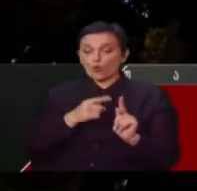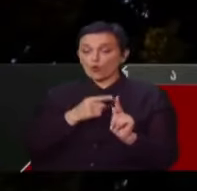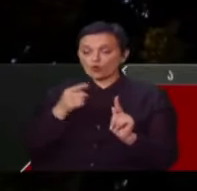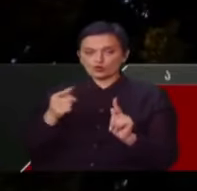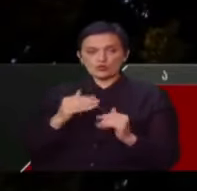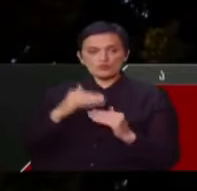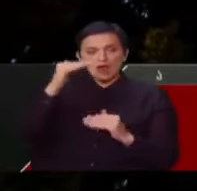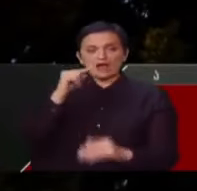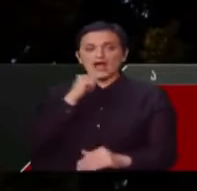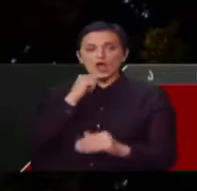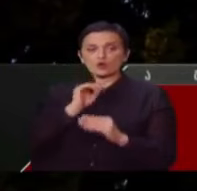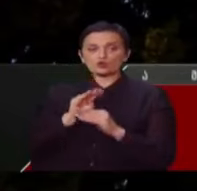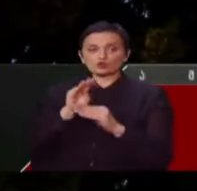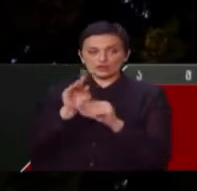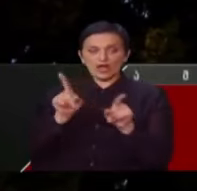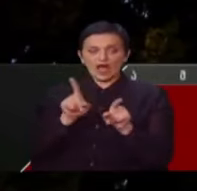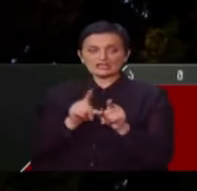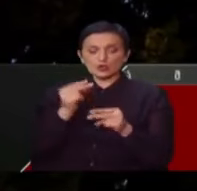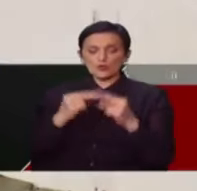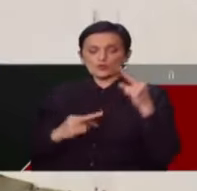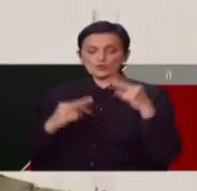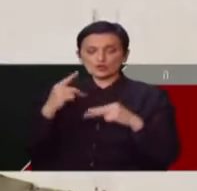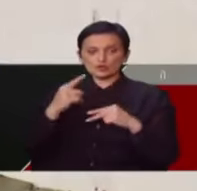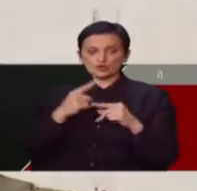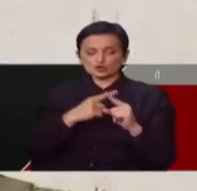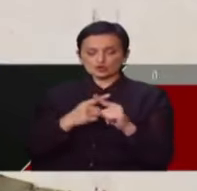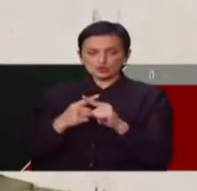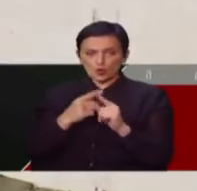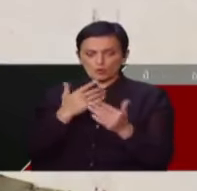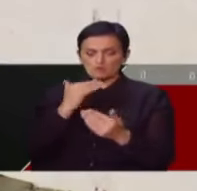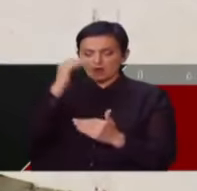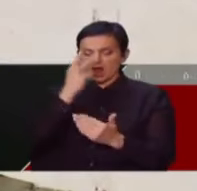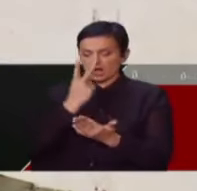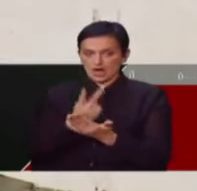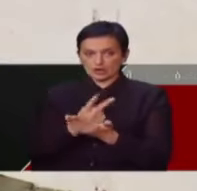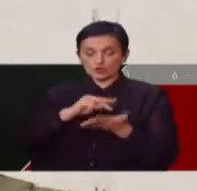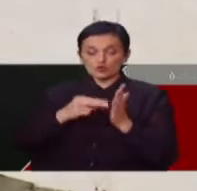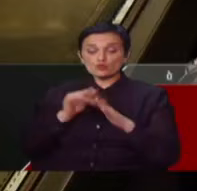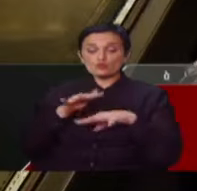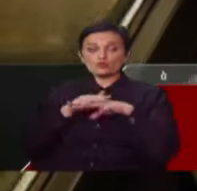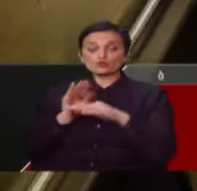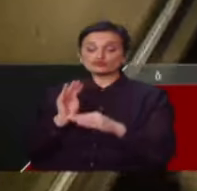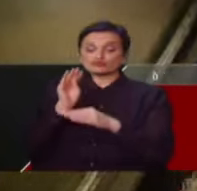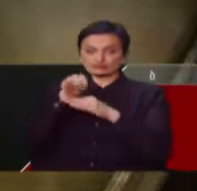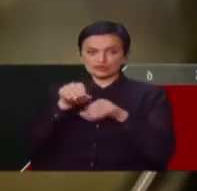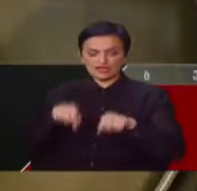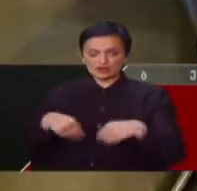განმავლობაში იყო მაღალი ეკონომიკური ზრდა და ასევე ფისკალური კონსოლიდაციის მაღალი მაჩვენებელი, რაც ბიუჯეტის გაზრდის საშუალებას